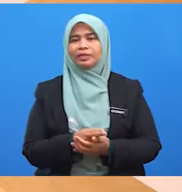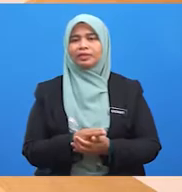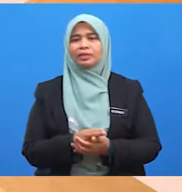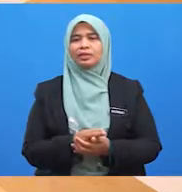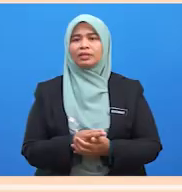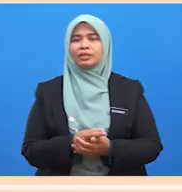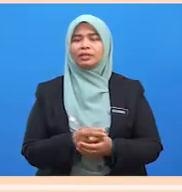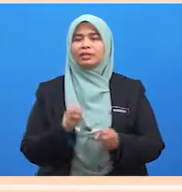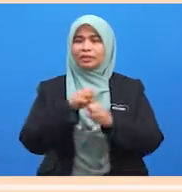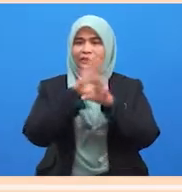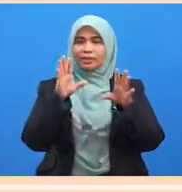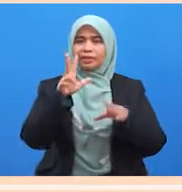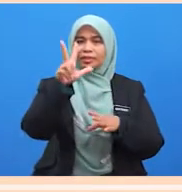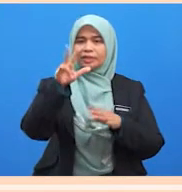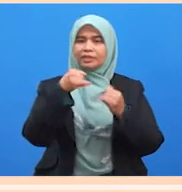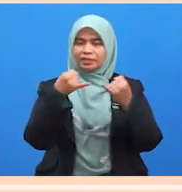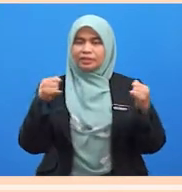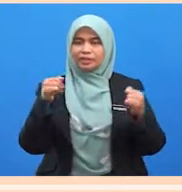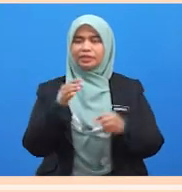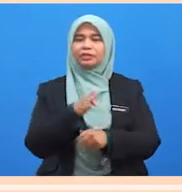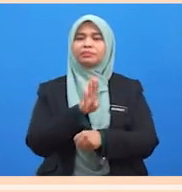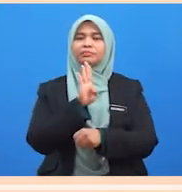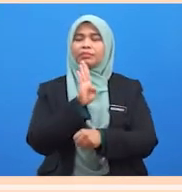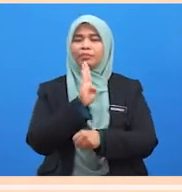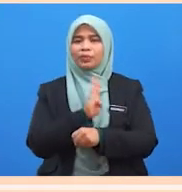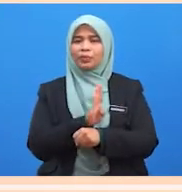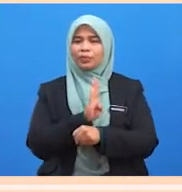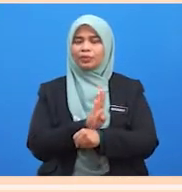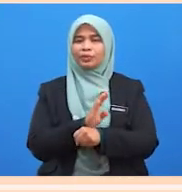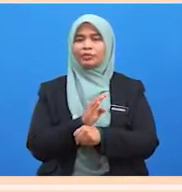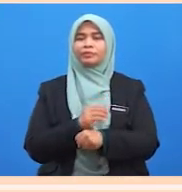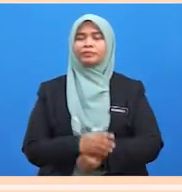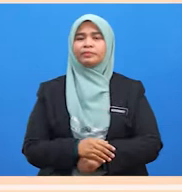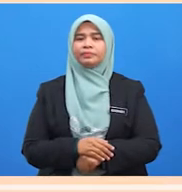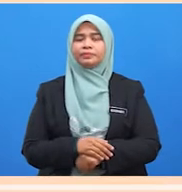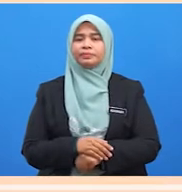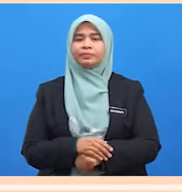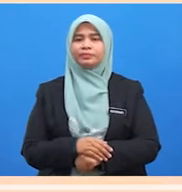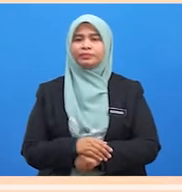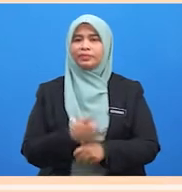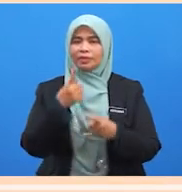kedua yang berbunyi, nyatakan tiga jenis buruh.